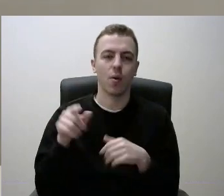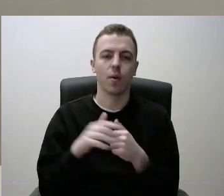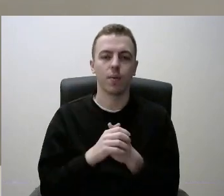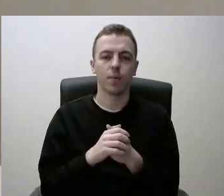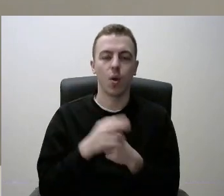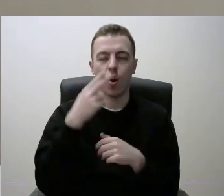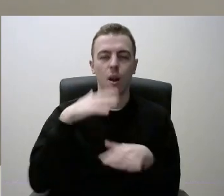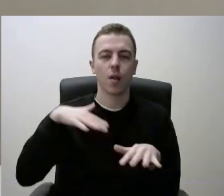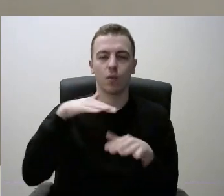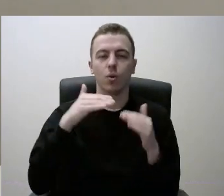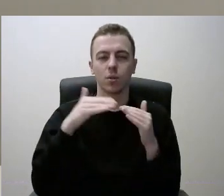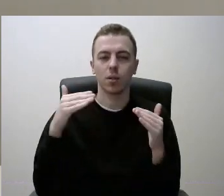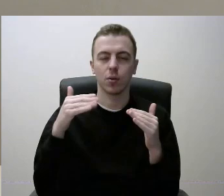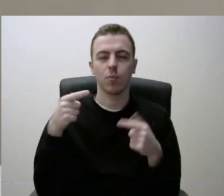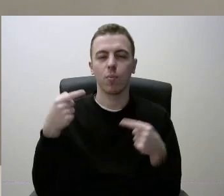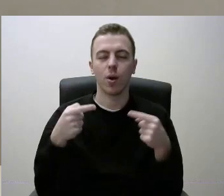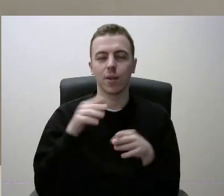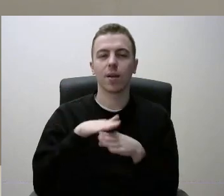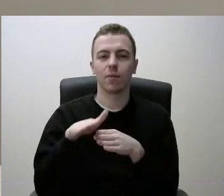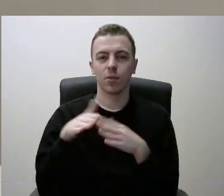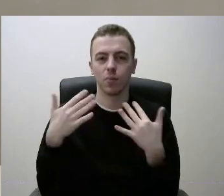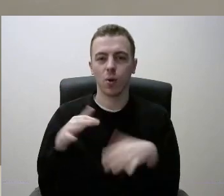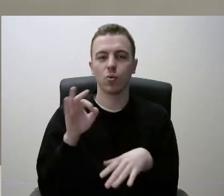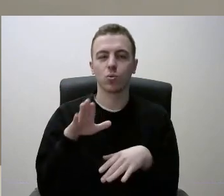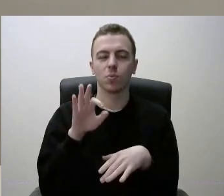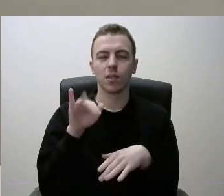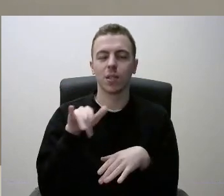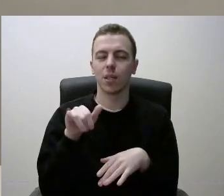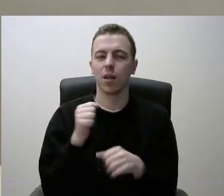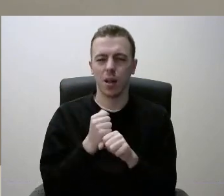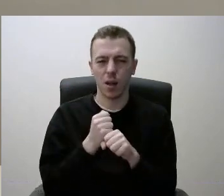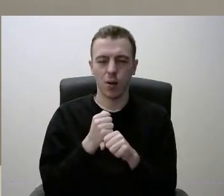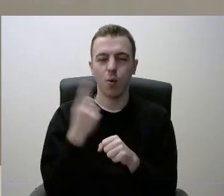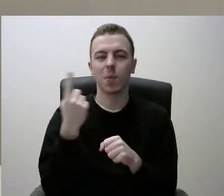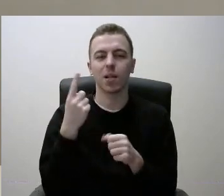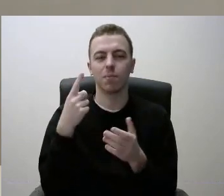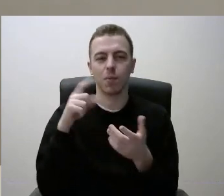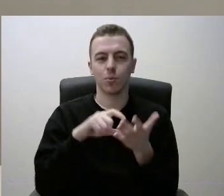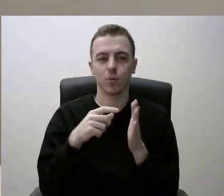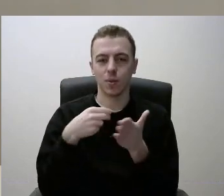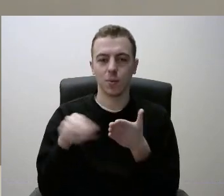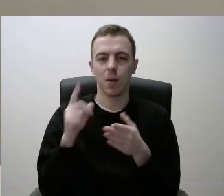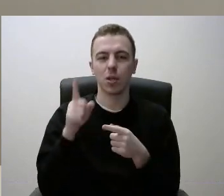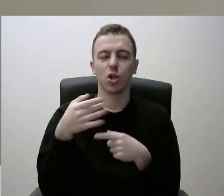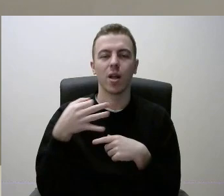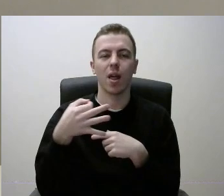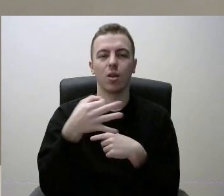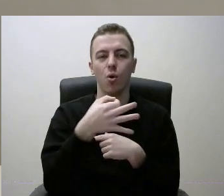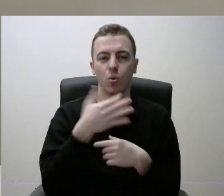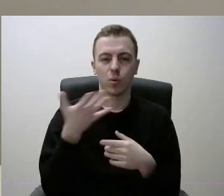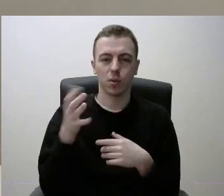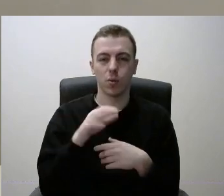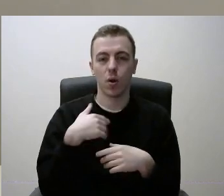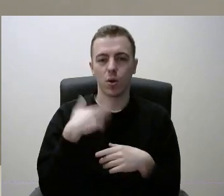lygiu, šiandien dienai ta politika yra vykdoma, subsidijuojant jaunų šeimų pirmo būsto įsigijimą, bet tai yra vykdoma regionuose ir aš nemanau, kad tai